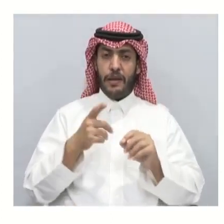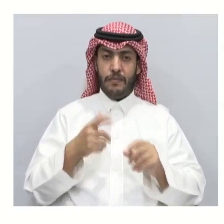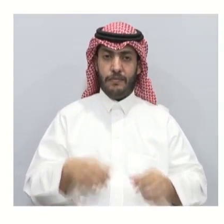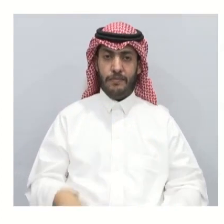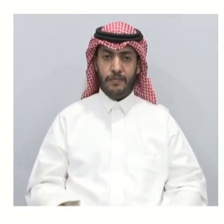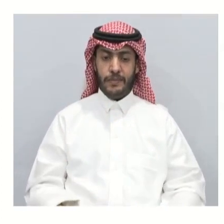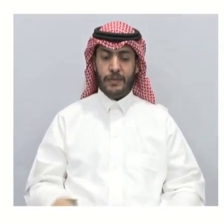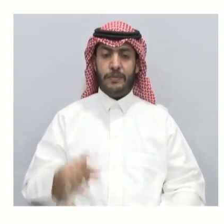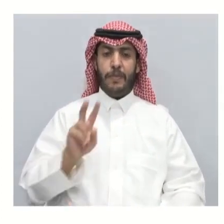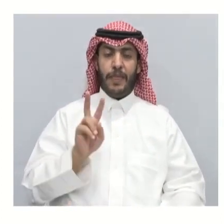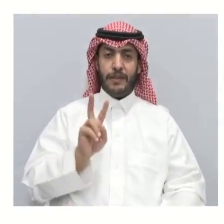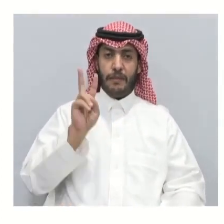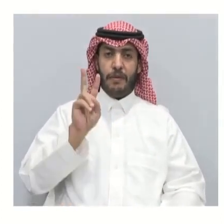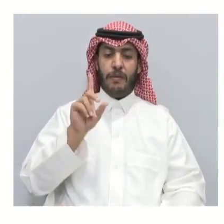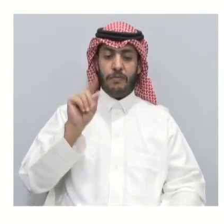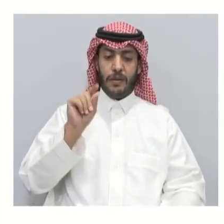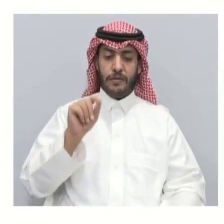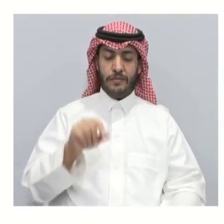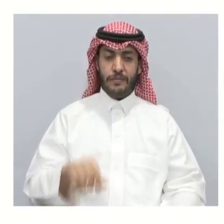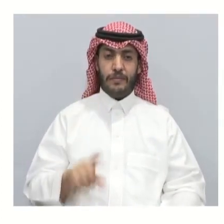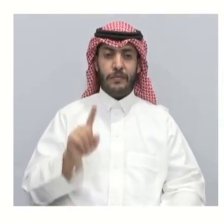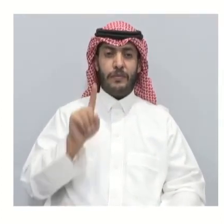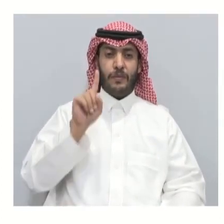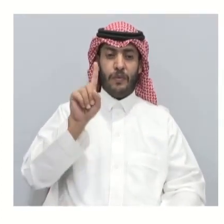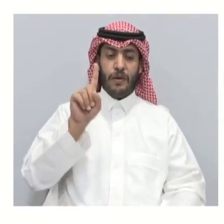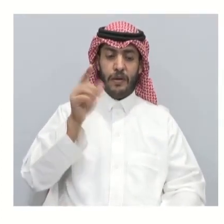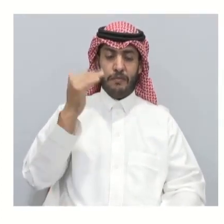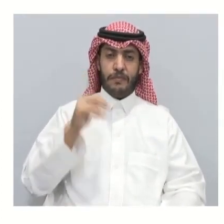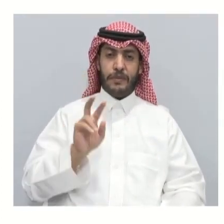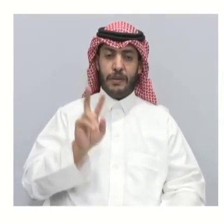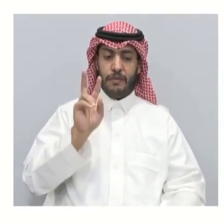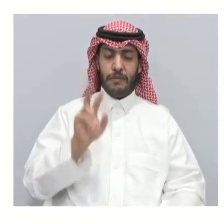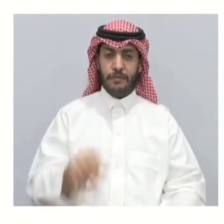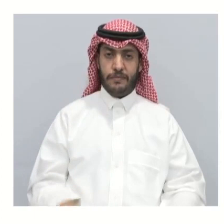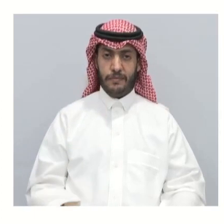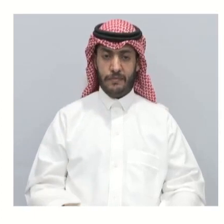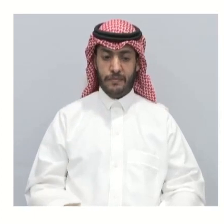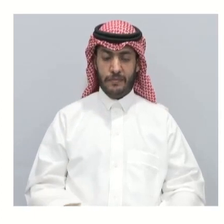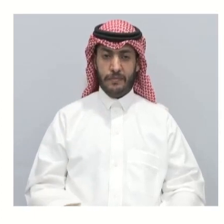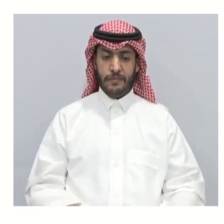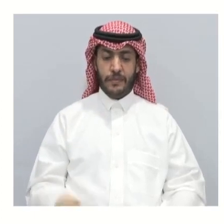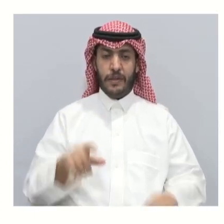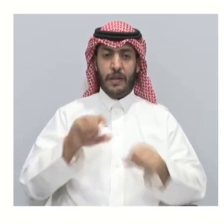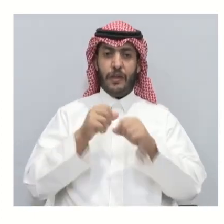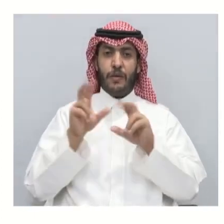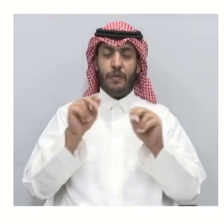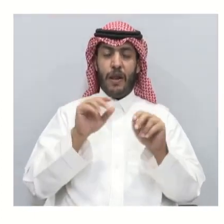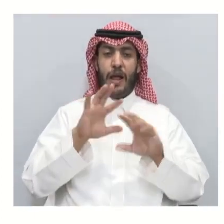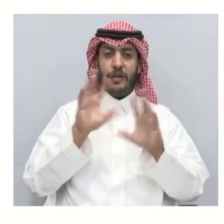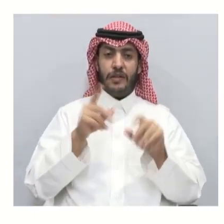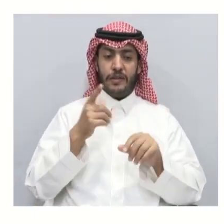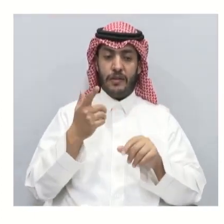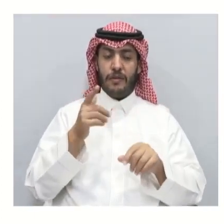عددها سبعه بارك الله فيكم اذا اكتب سبعه اسعدكم الله اذا الكسر الذي يمثل عدد